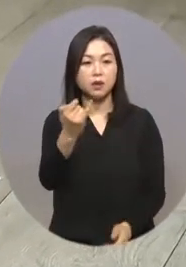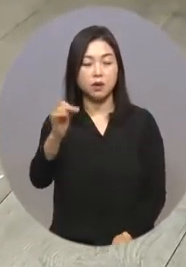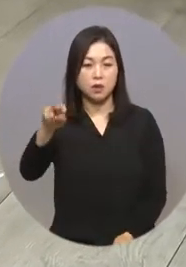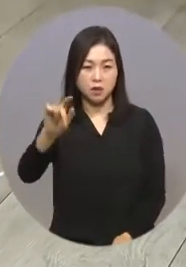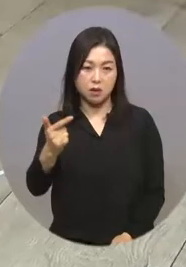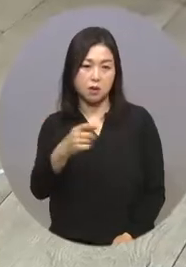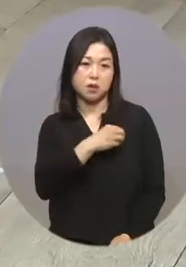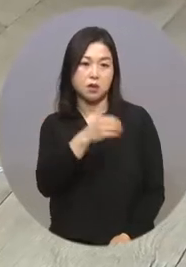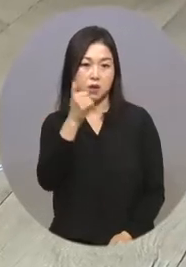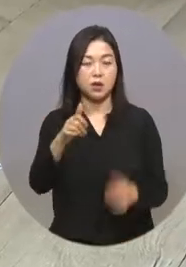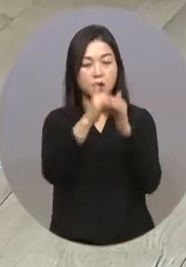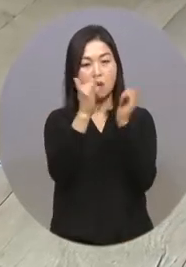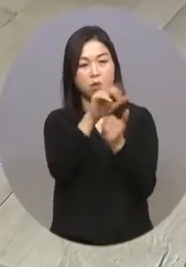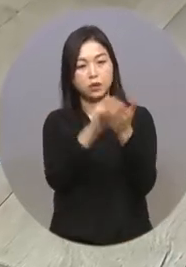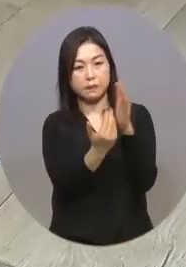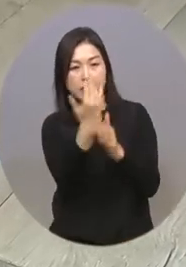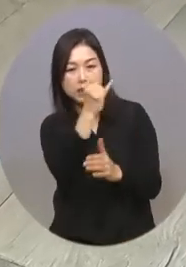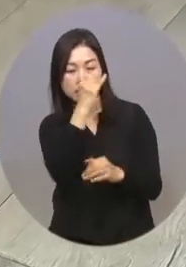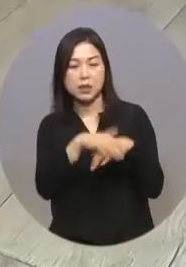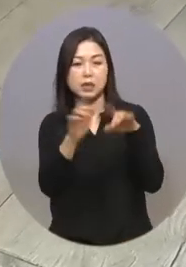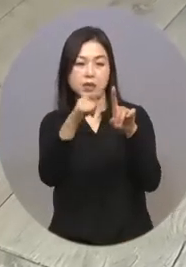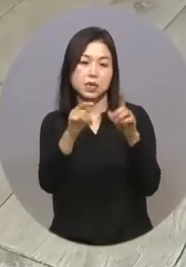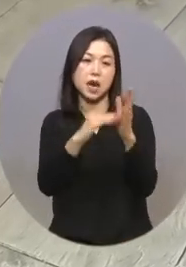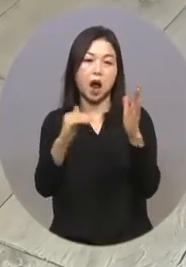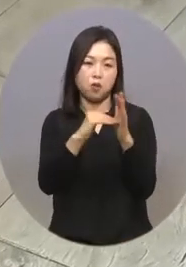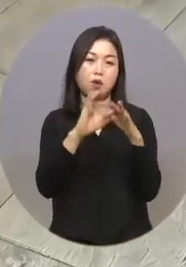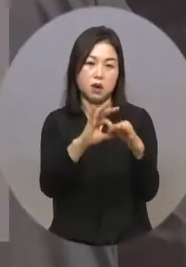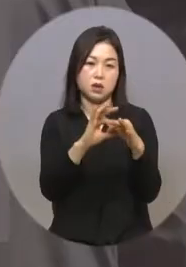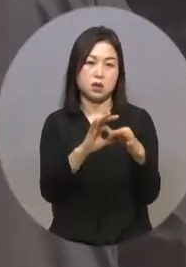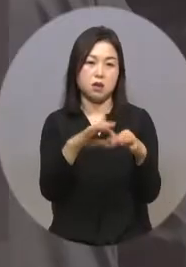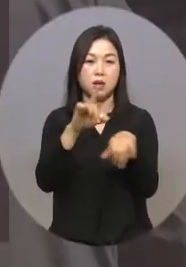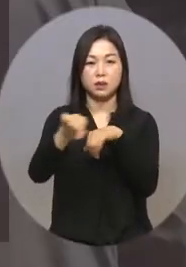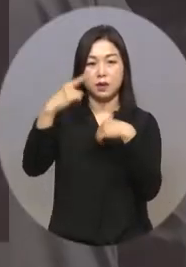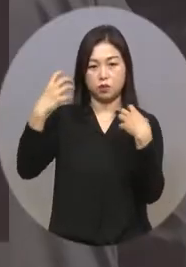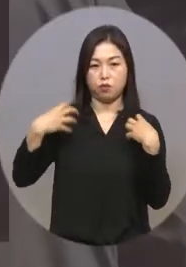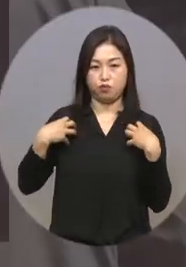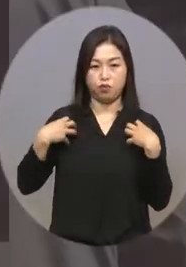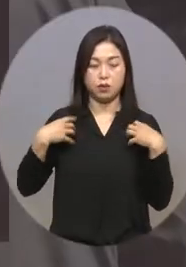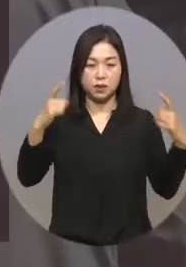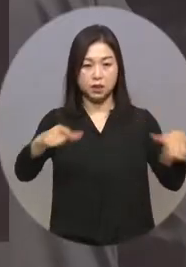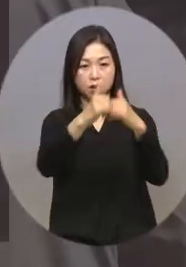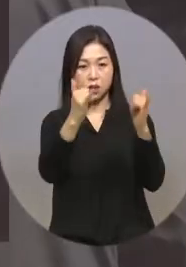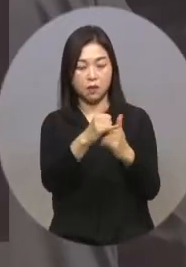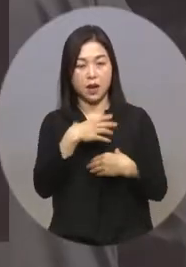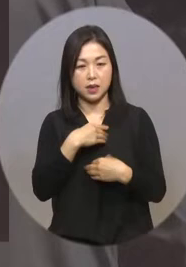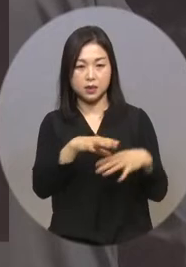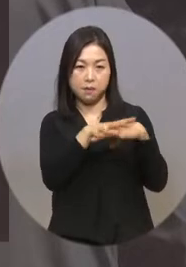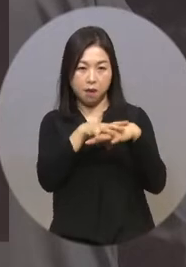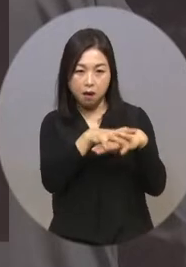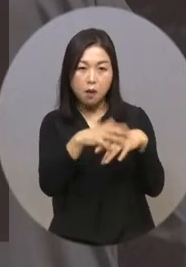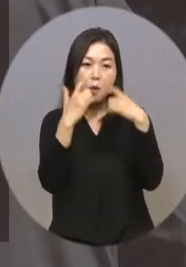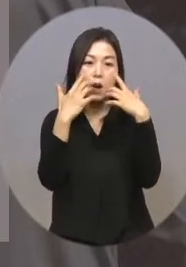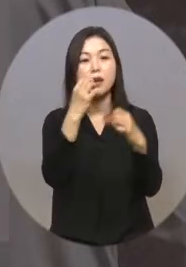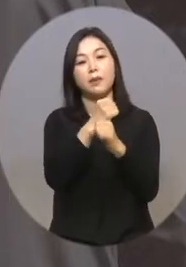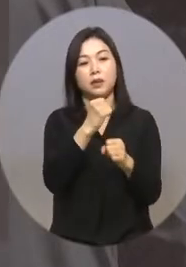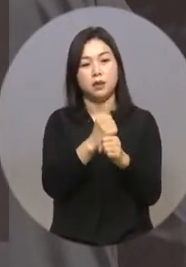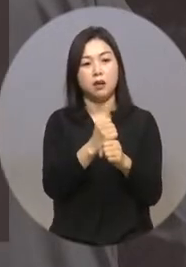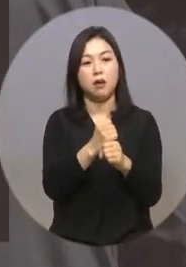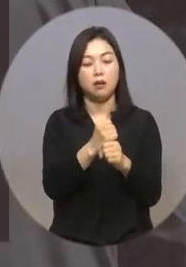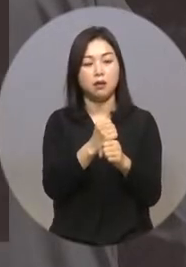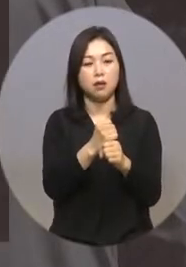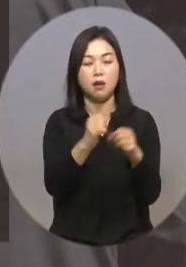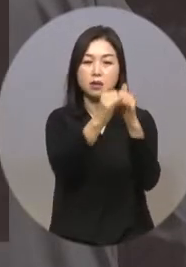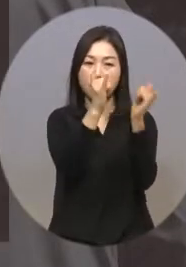사회적 문제가 되고 있는 이긴 가구에 대한 지방 정부차원의 지 역사의 안전망을 확충해 사회적 고립과